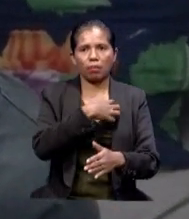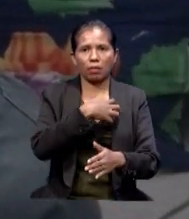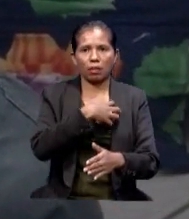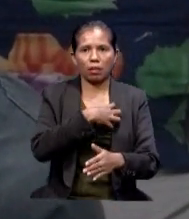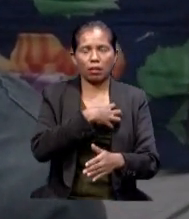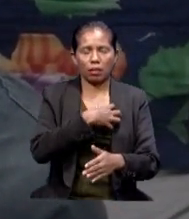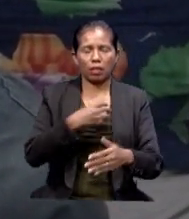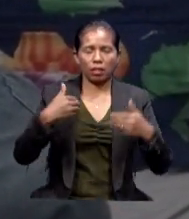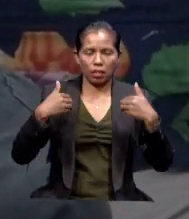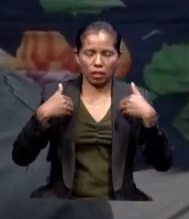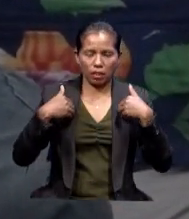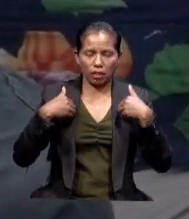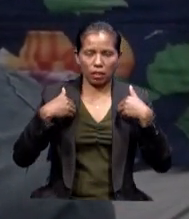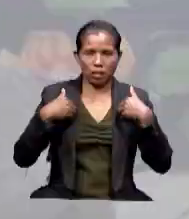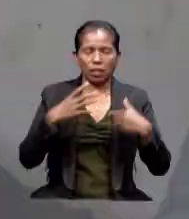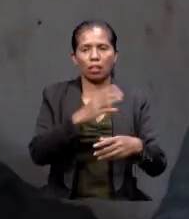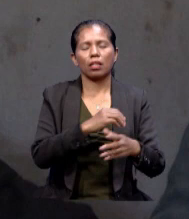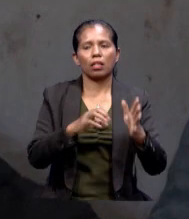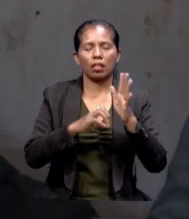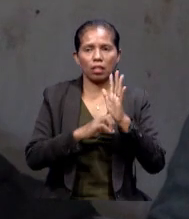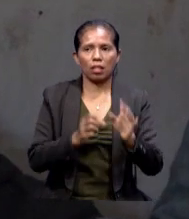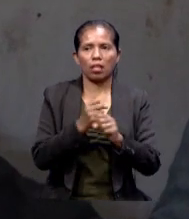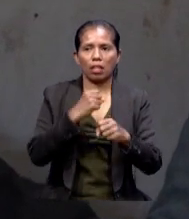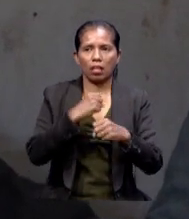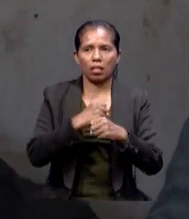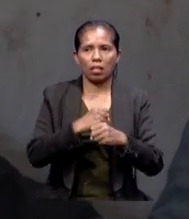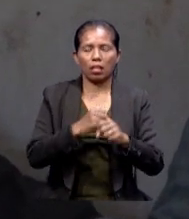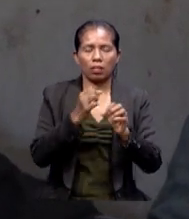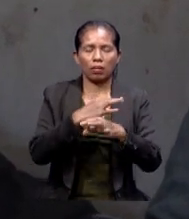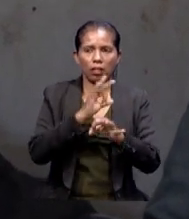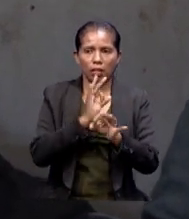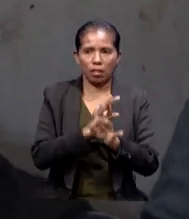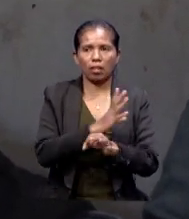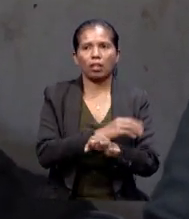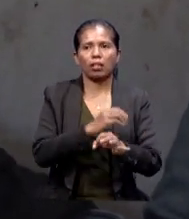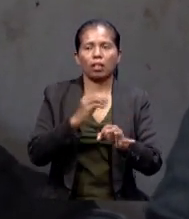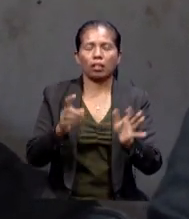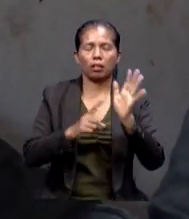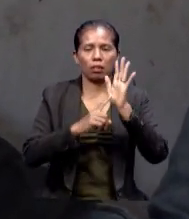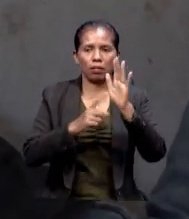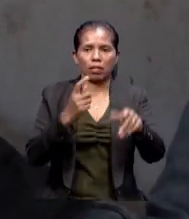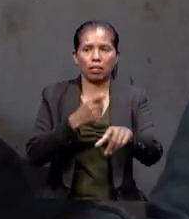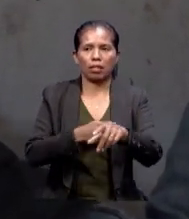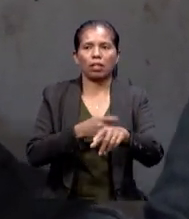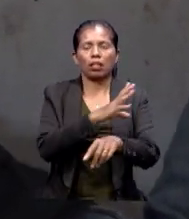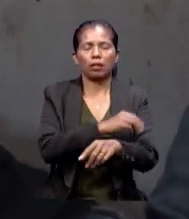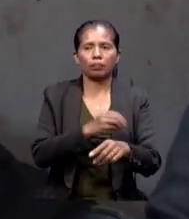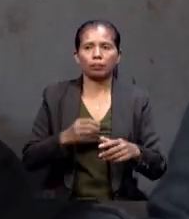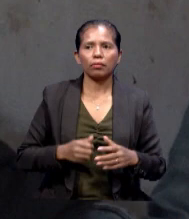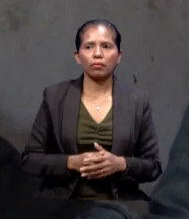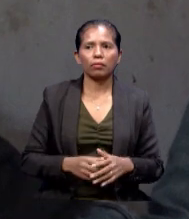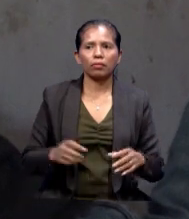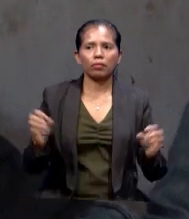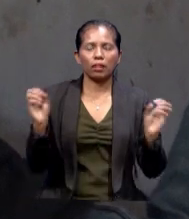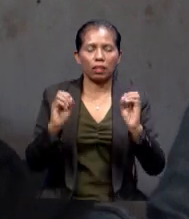iha nia manera o insel manera seluk iha atu bele normaliza o atu bele atua situasaun iha terenune laos